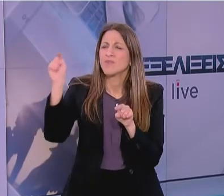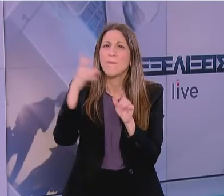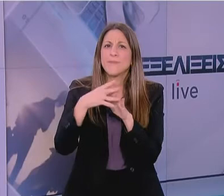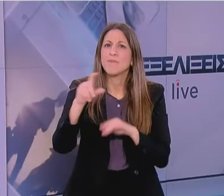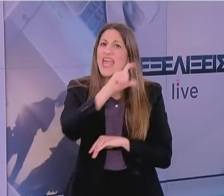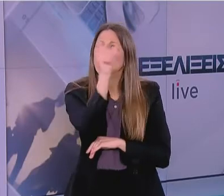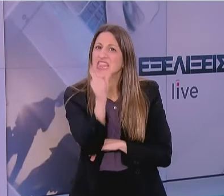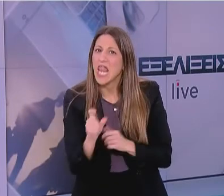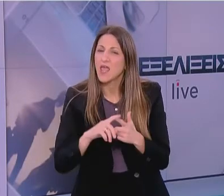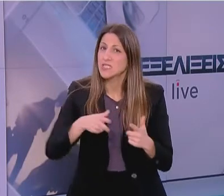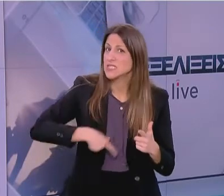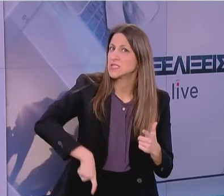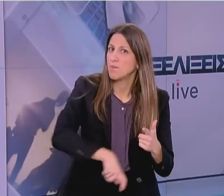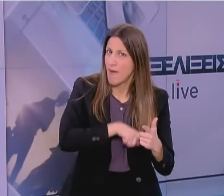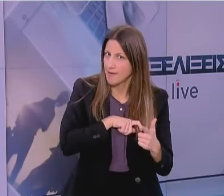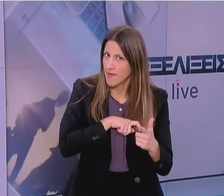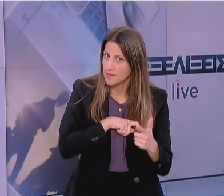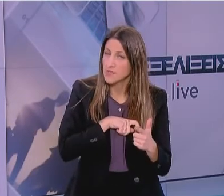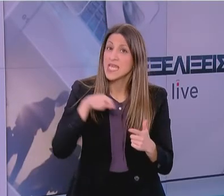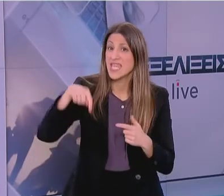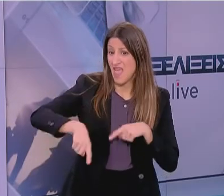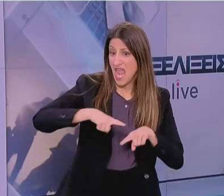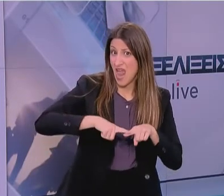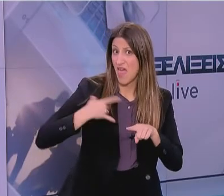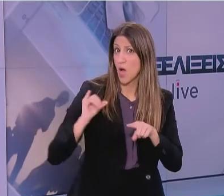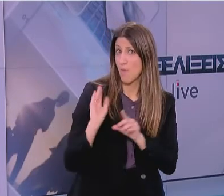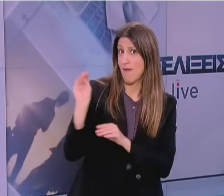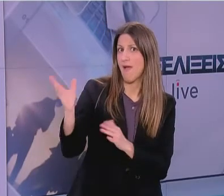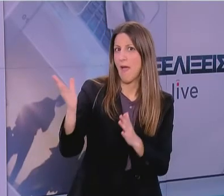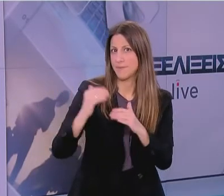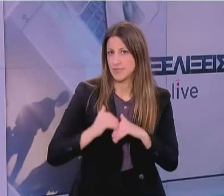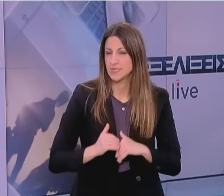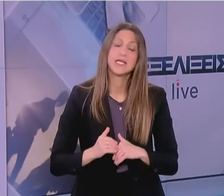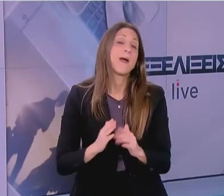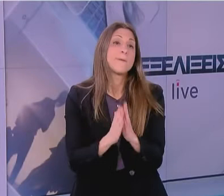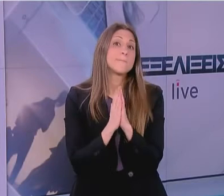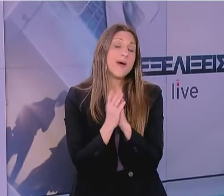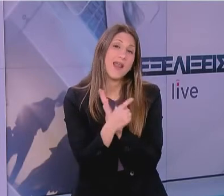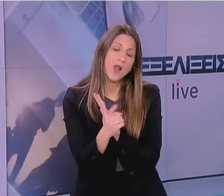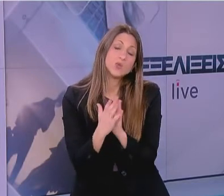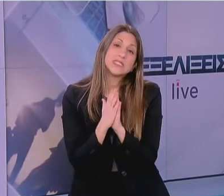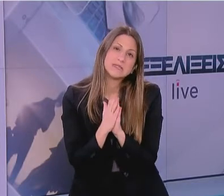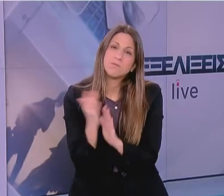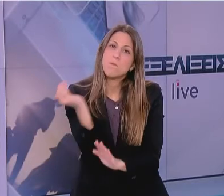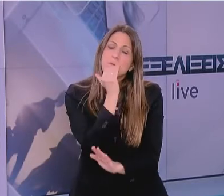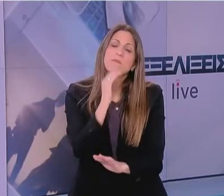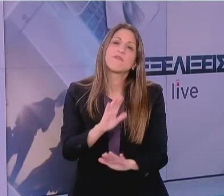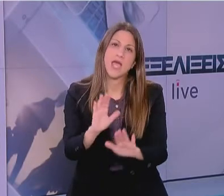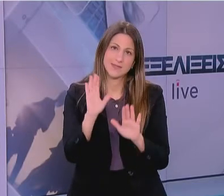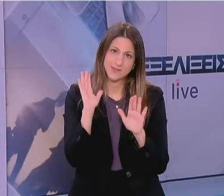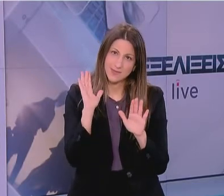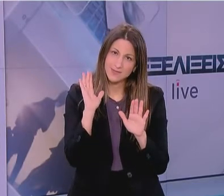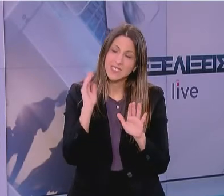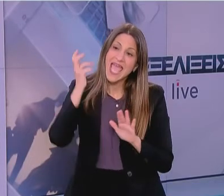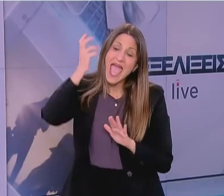η Ιταλία και η Ισπανία, και δεν δείχνει βέβαια αντίστοιχη εικόνα στη χώρα μας. Σας παρακαλώ λοιπόν, με όλο το σεβασμό, αφήστε